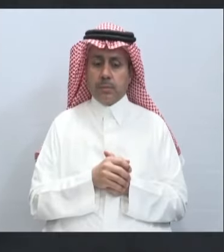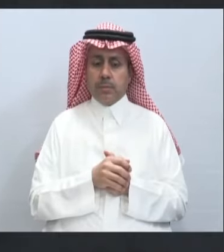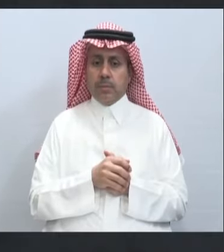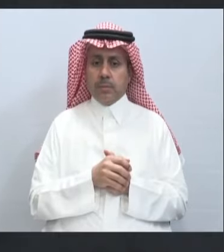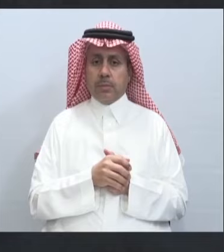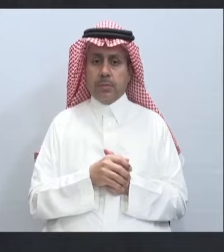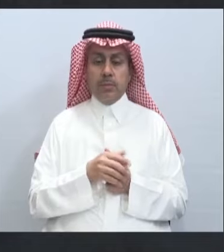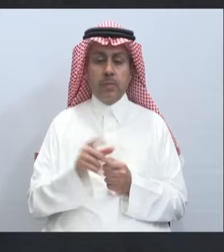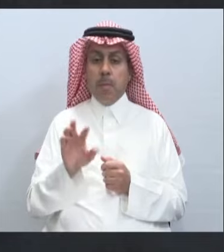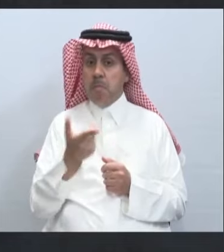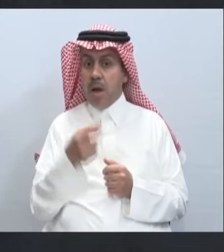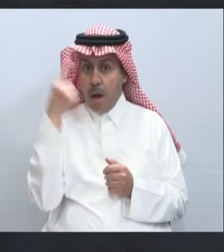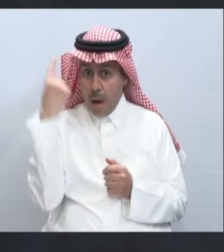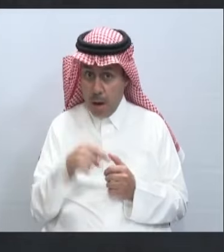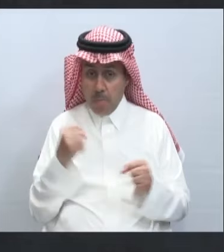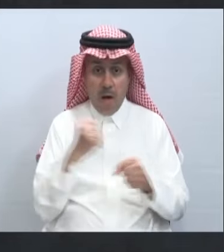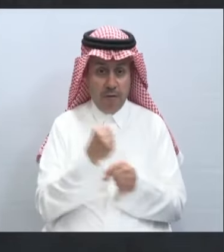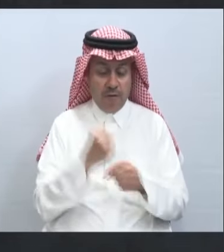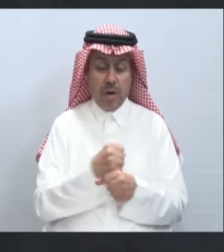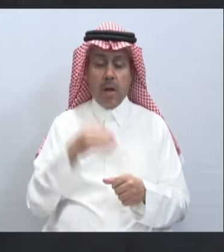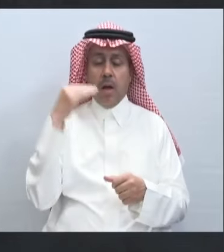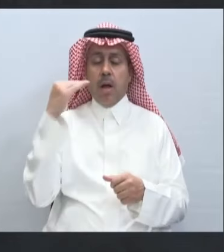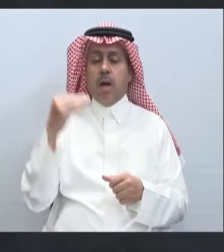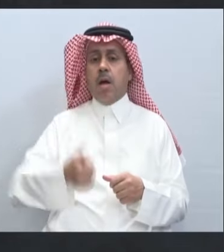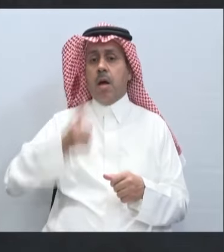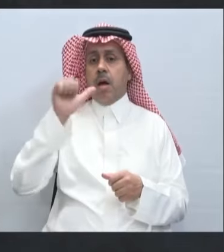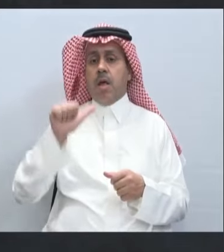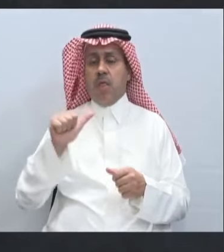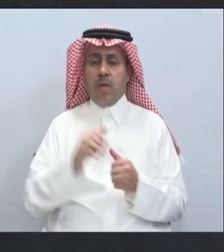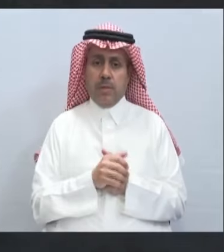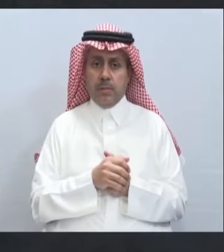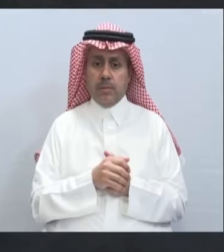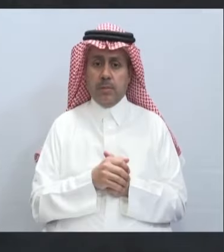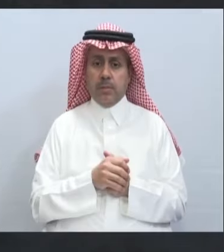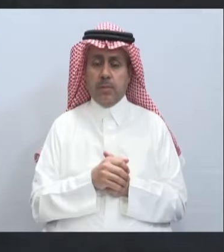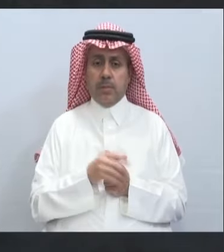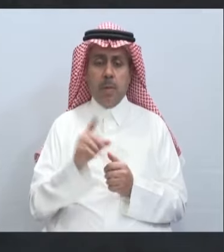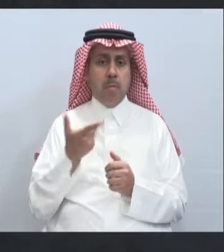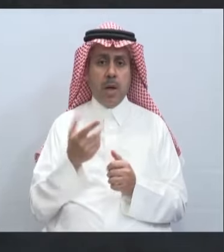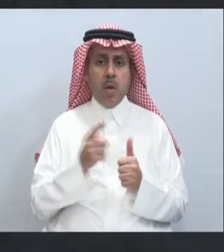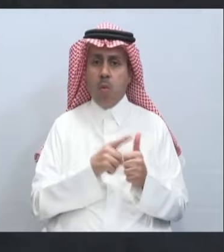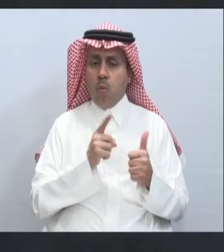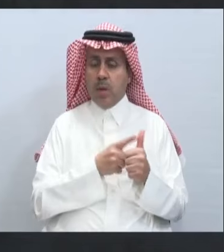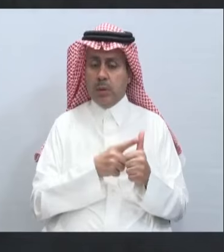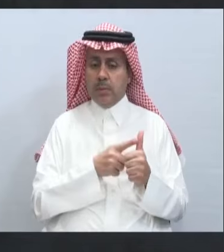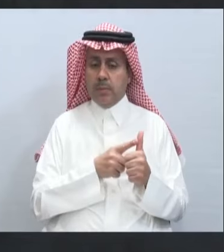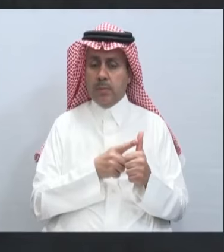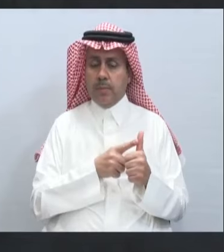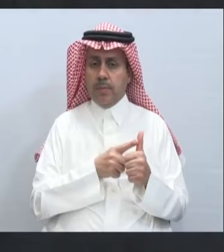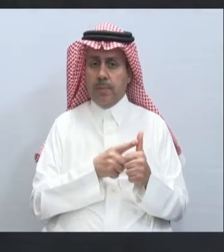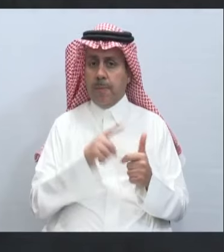من يذكرنا بها من يذكرنا بها جيد